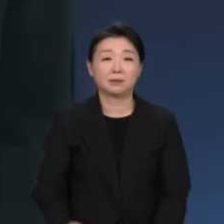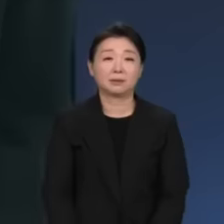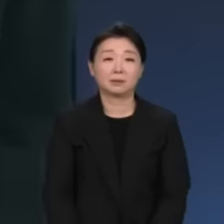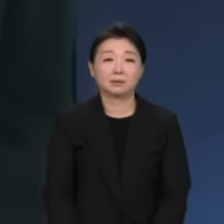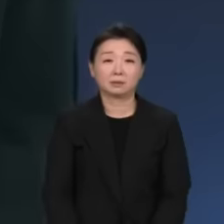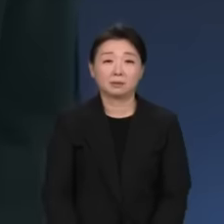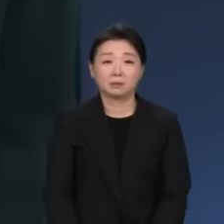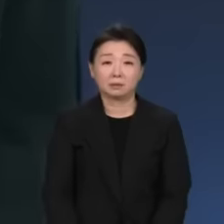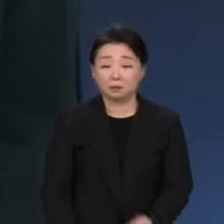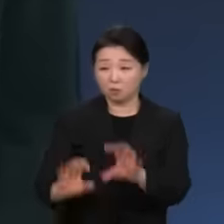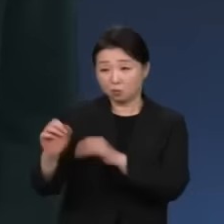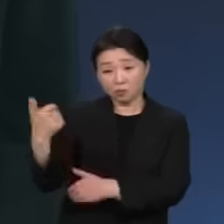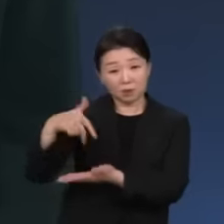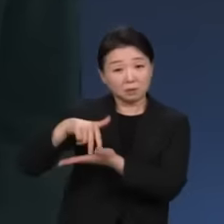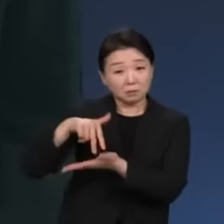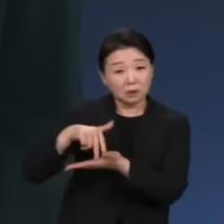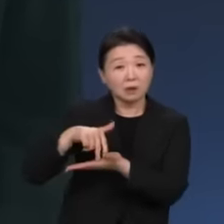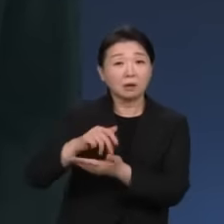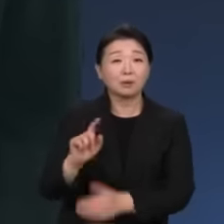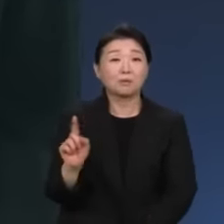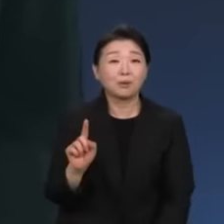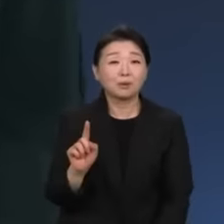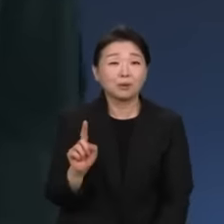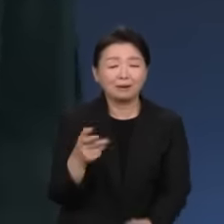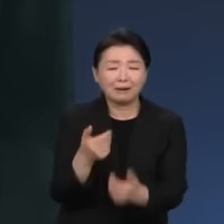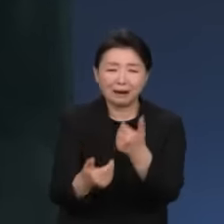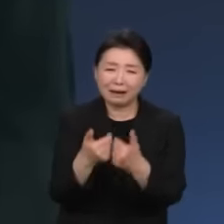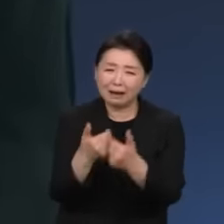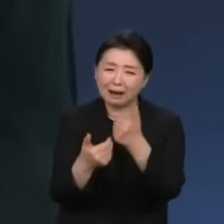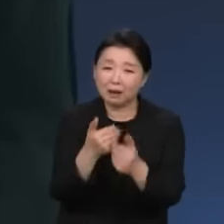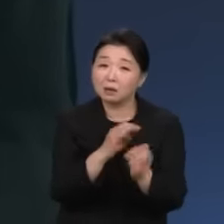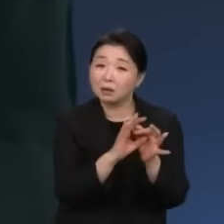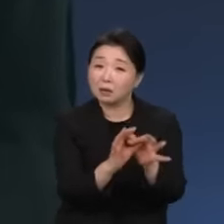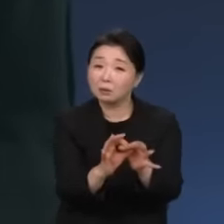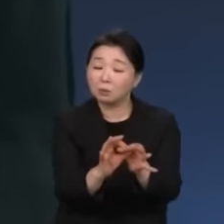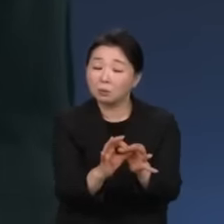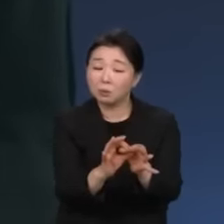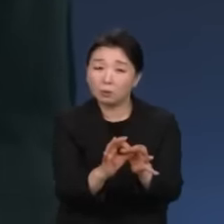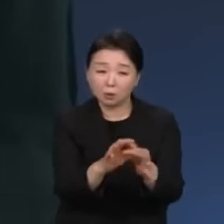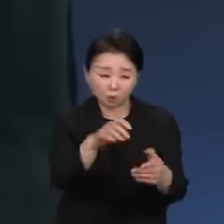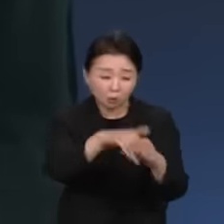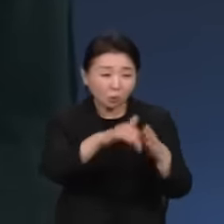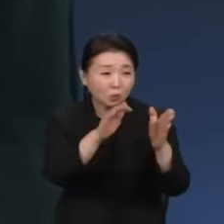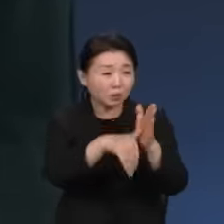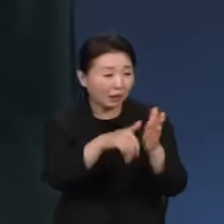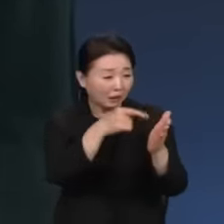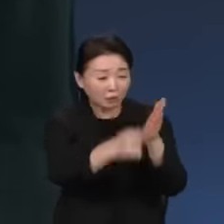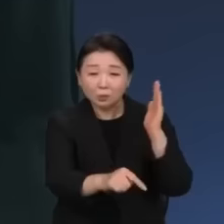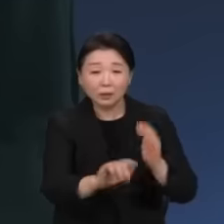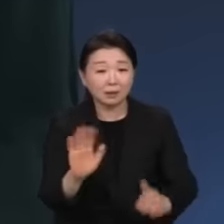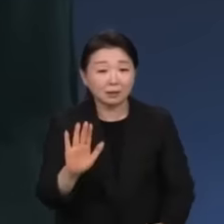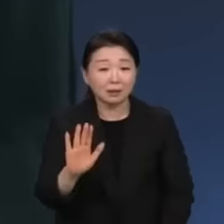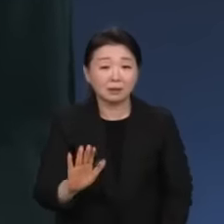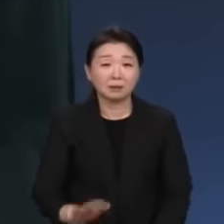그런데 국민의힘으로서는 이렇게 계속 갈등이 나오면 총선의 악재 아닌가요?